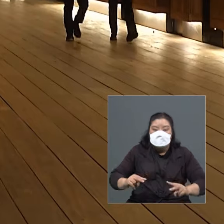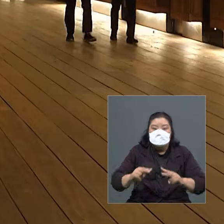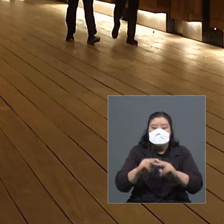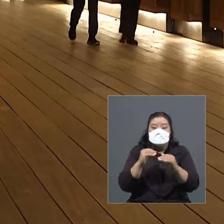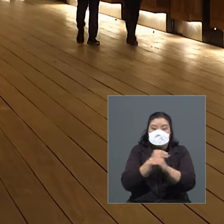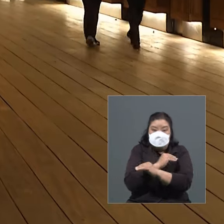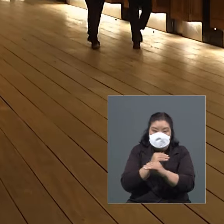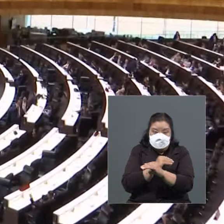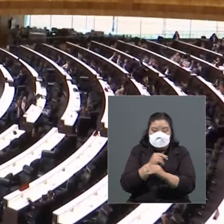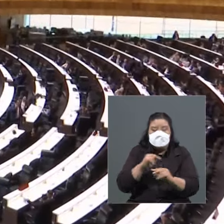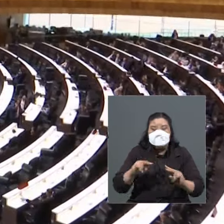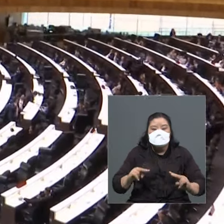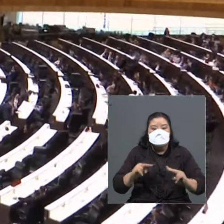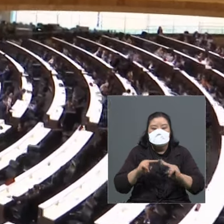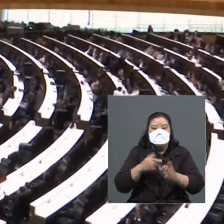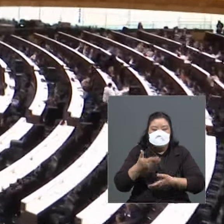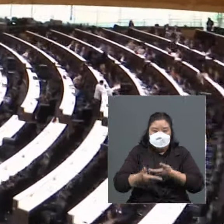ครับ